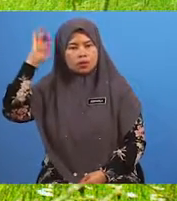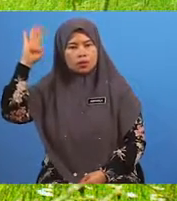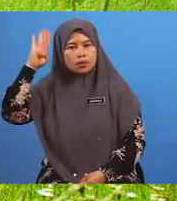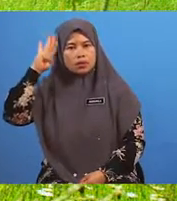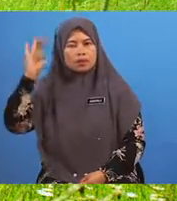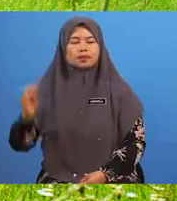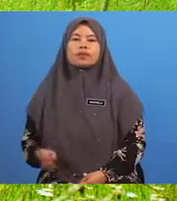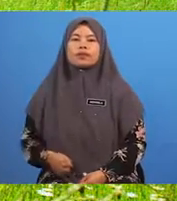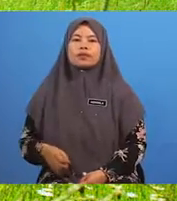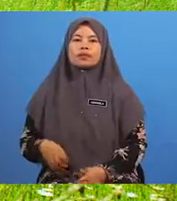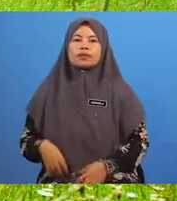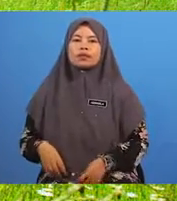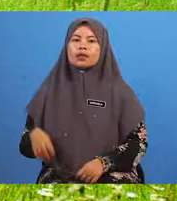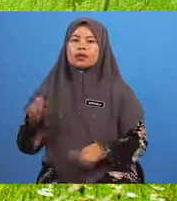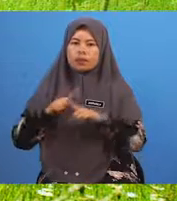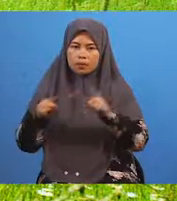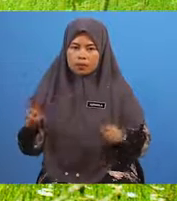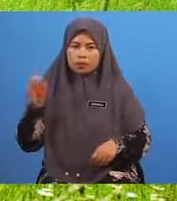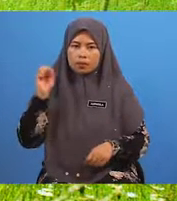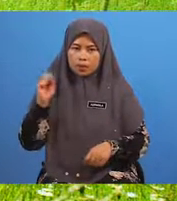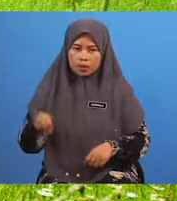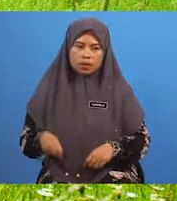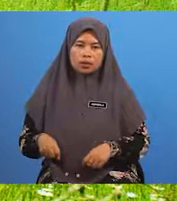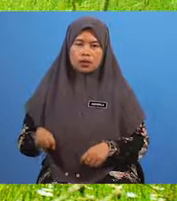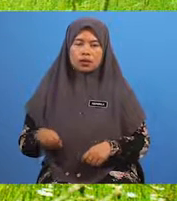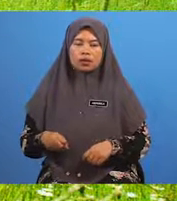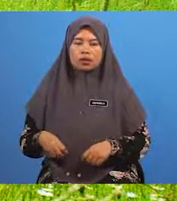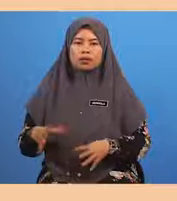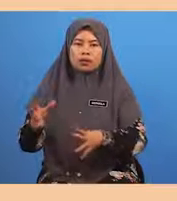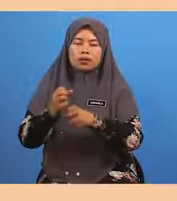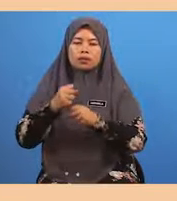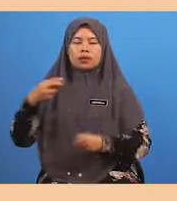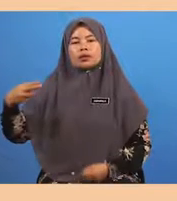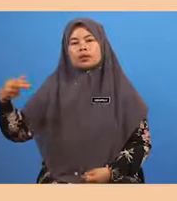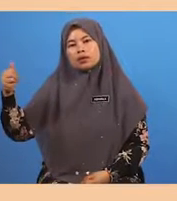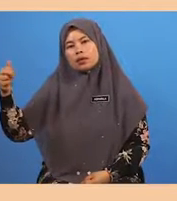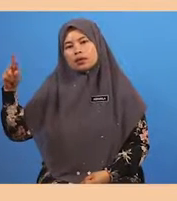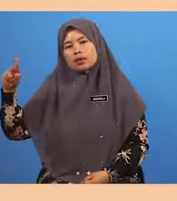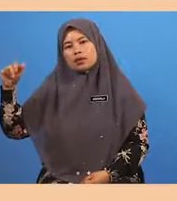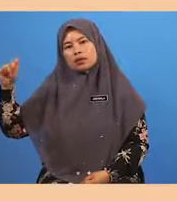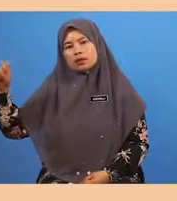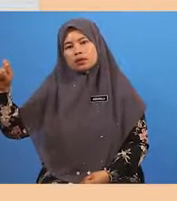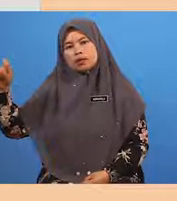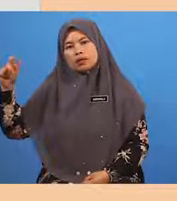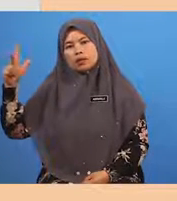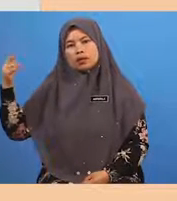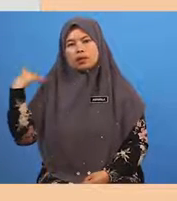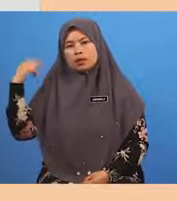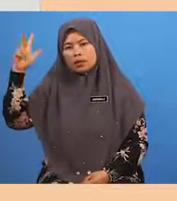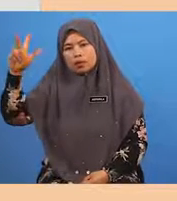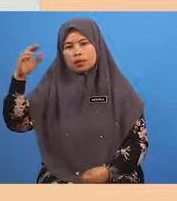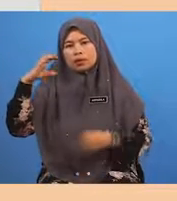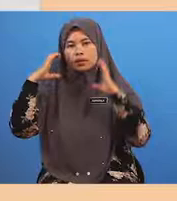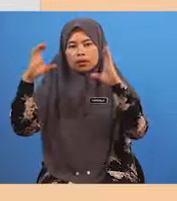boleh mendapat harta daripada keluarga angkatnya melalui tiga cara, iaitu hibah, hadiah